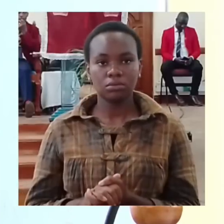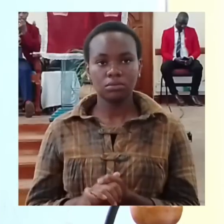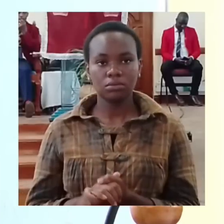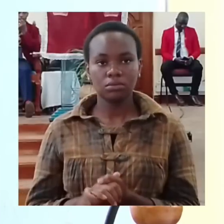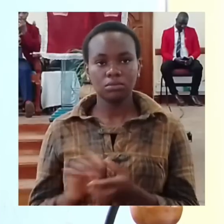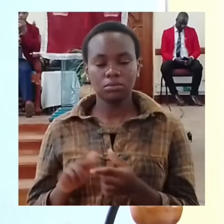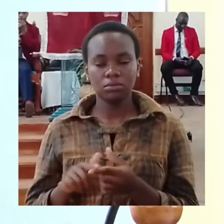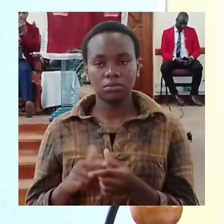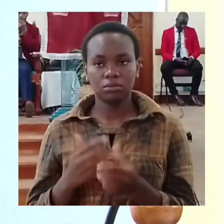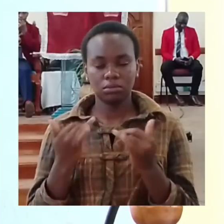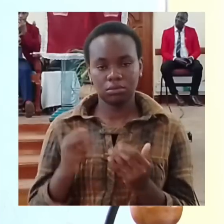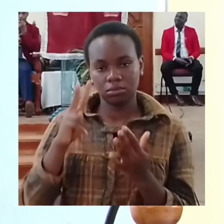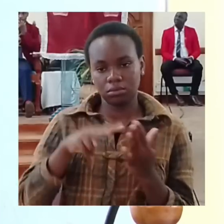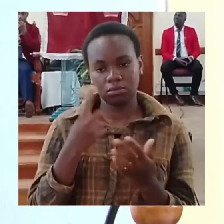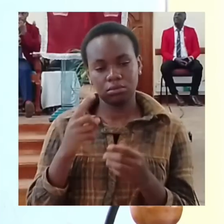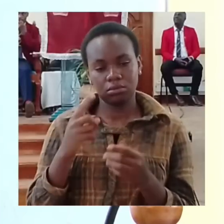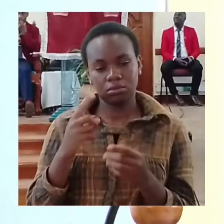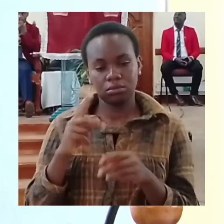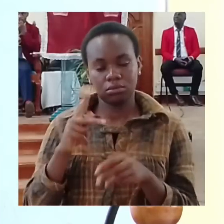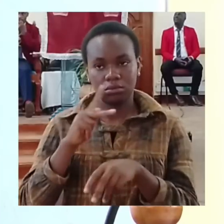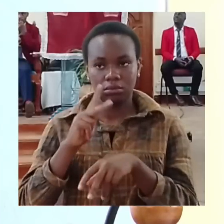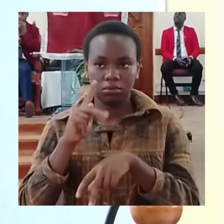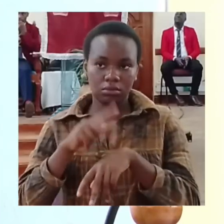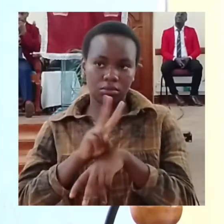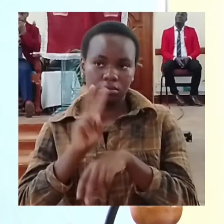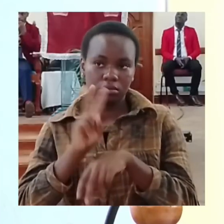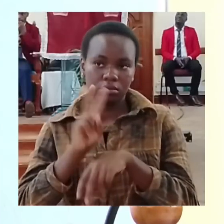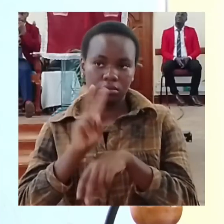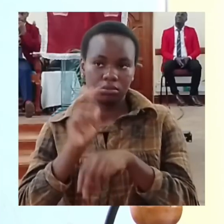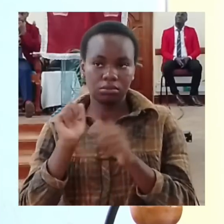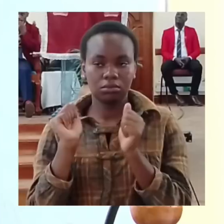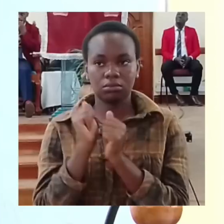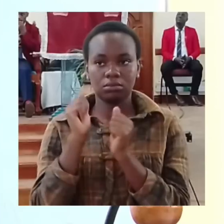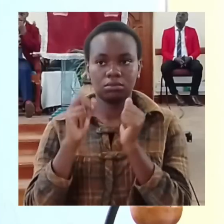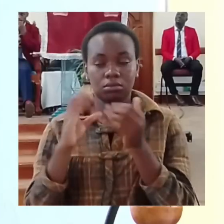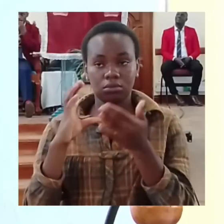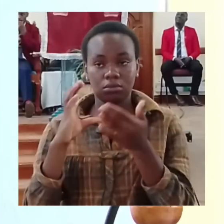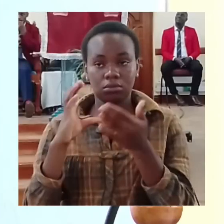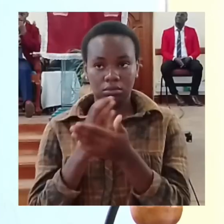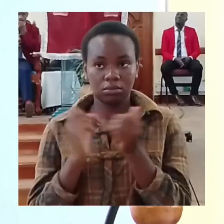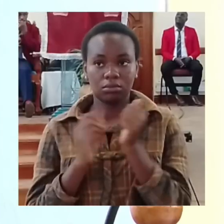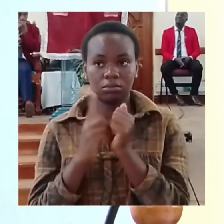Allow me just to read for you Proverbs 11 verse 25.